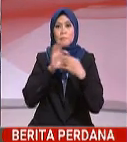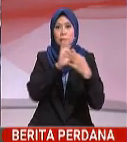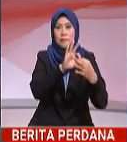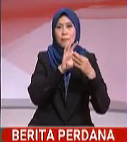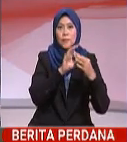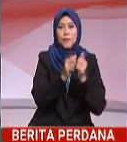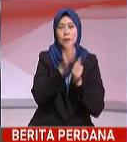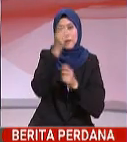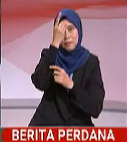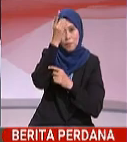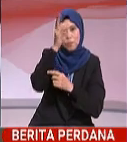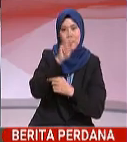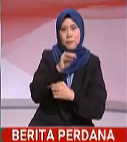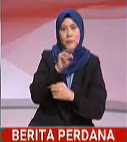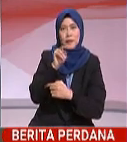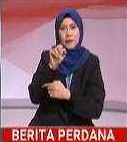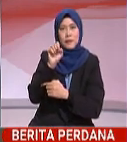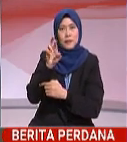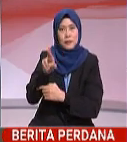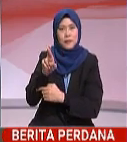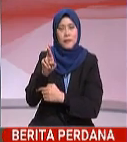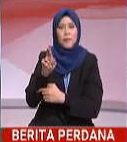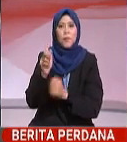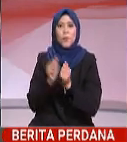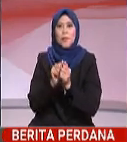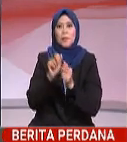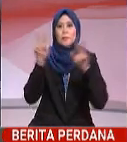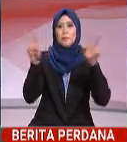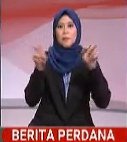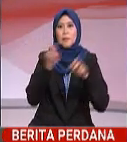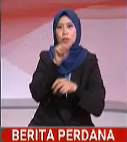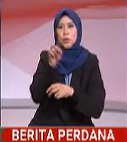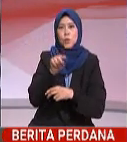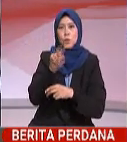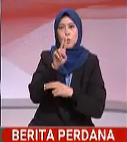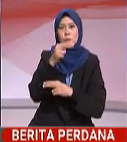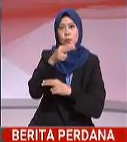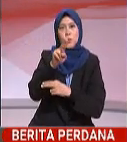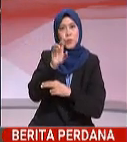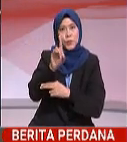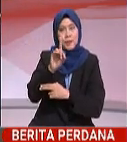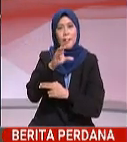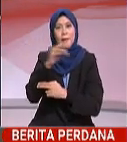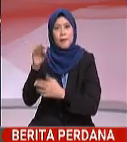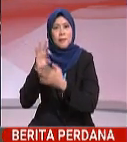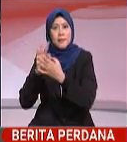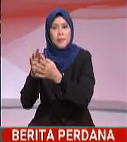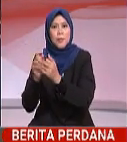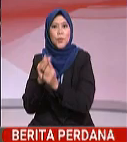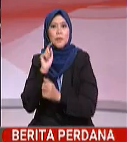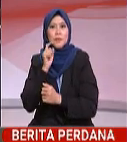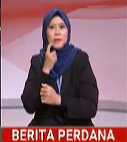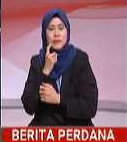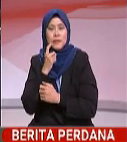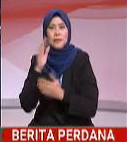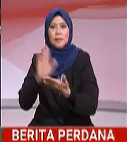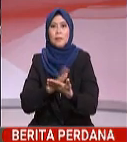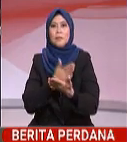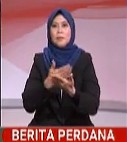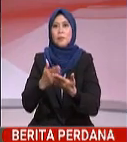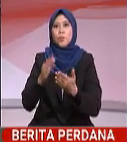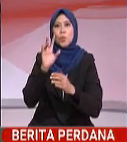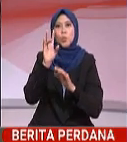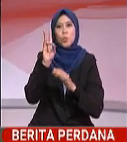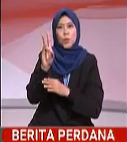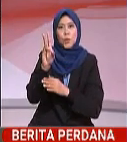bekerjasama dengan Dato' M. Nasir menerusi single Zuhud. Disusuli Dato' Sri Siti Nurhaliza menerusi lagu